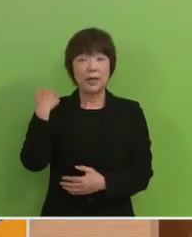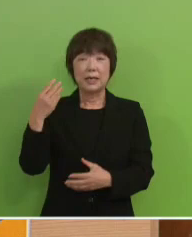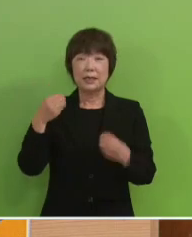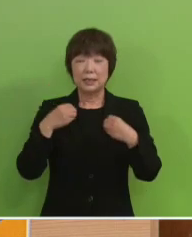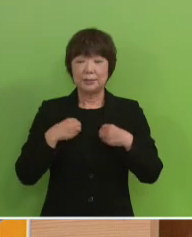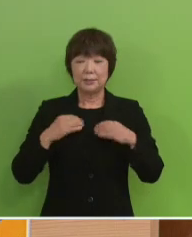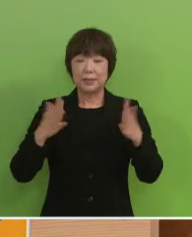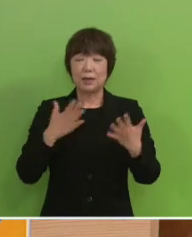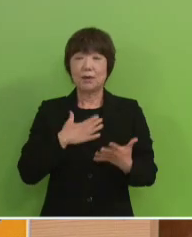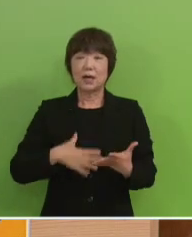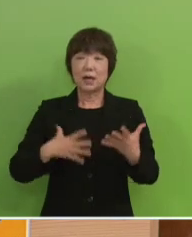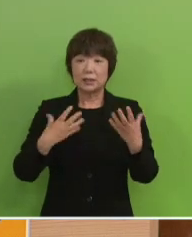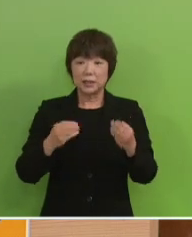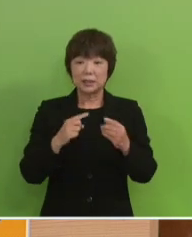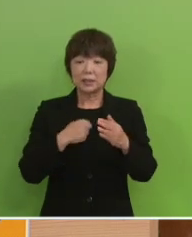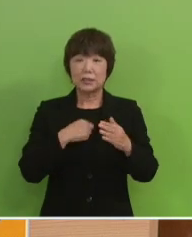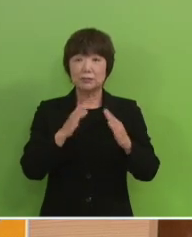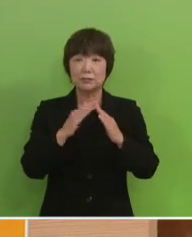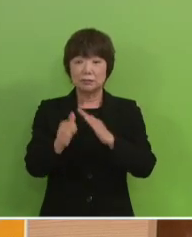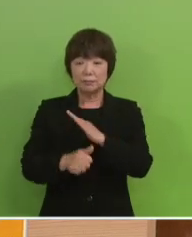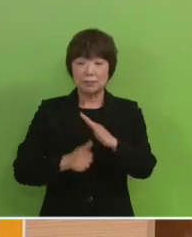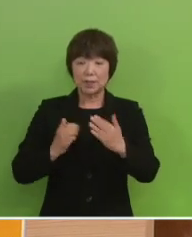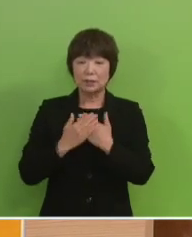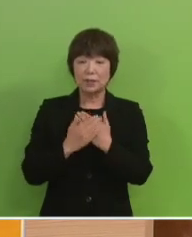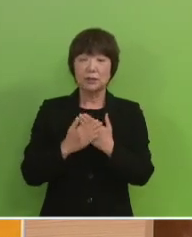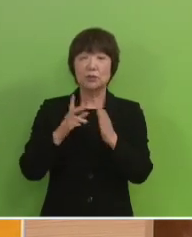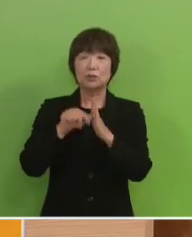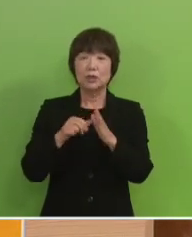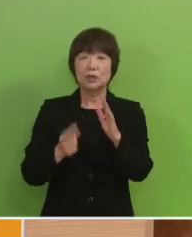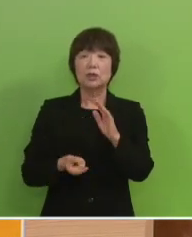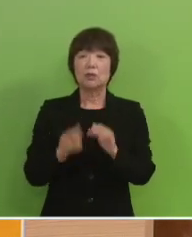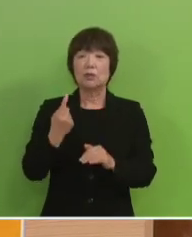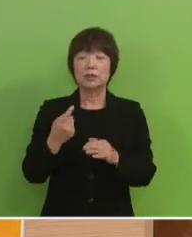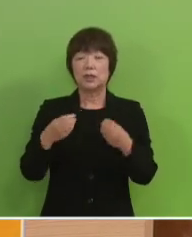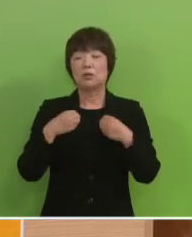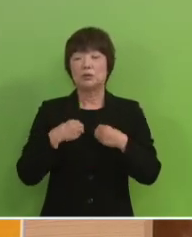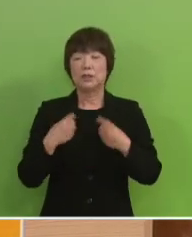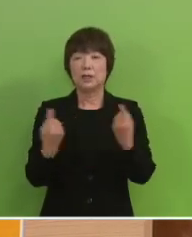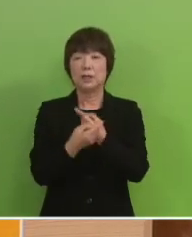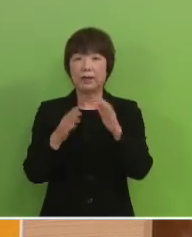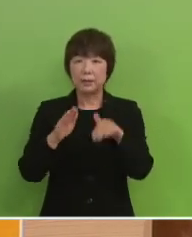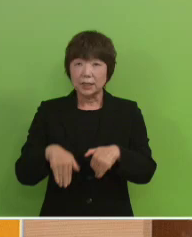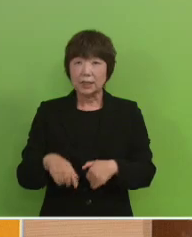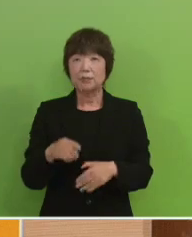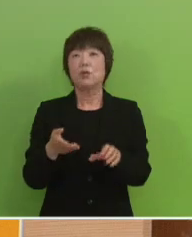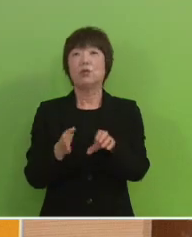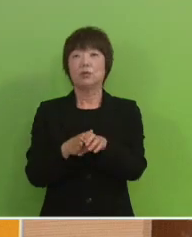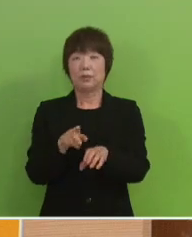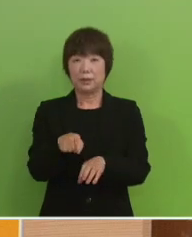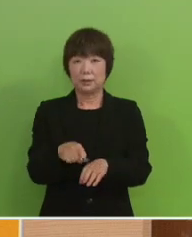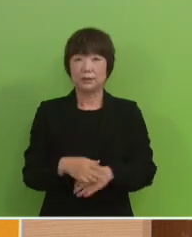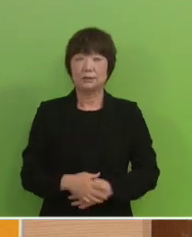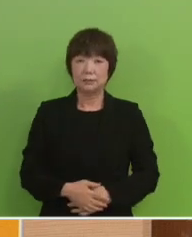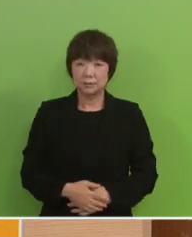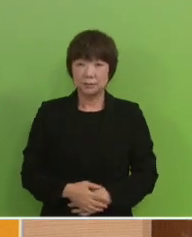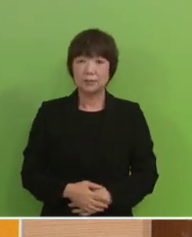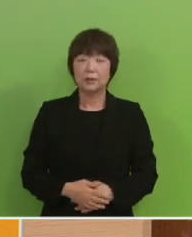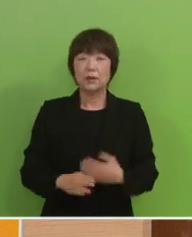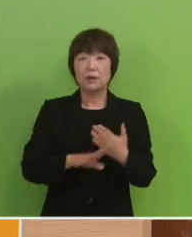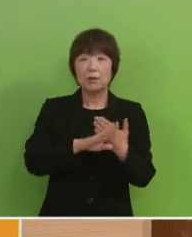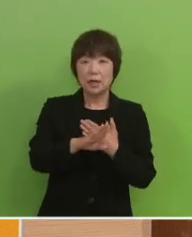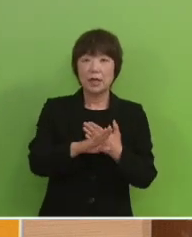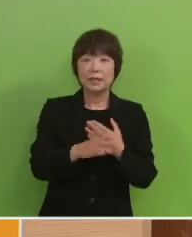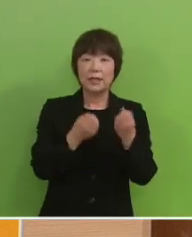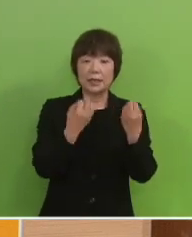出て自宅待機中に発症して陽性になったというケースも含まれていますそしてその他に